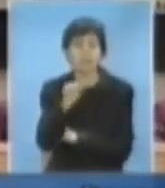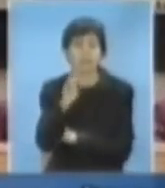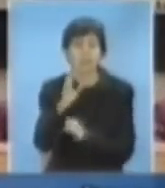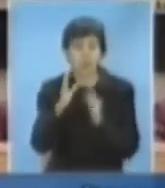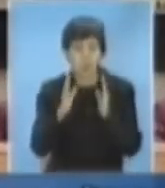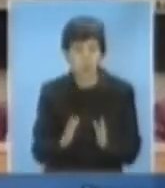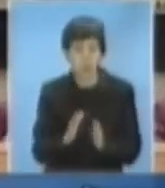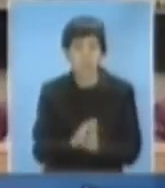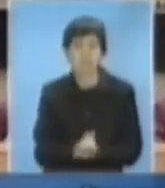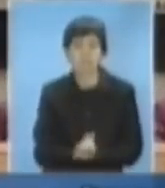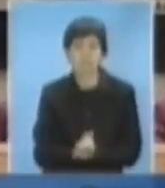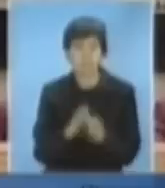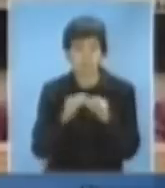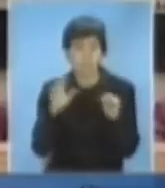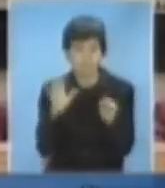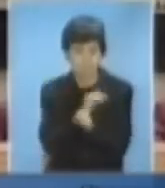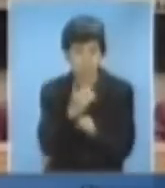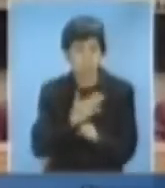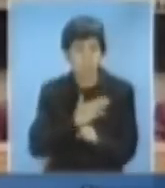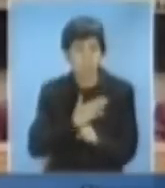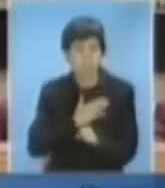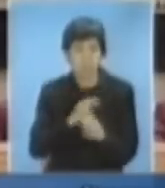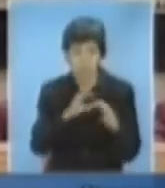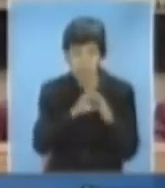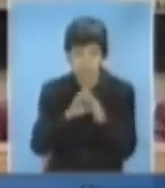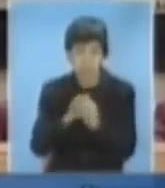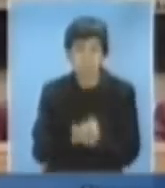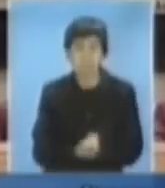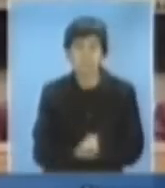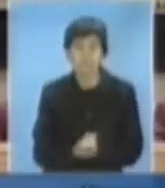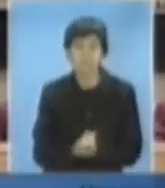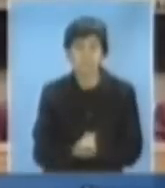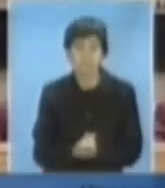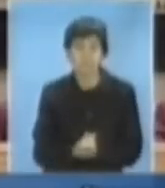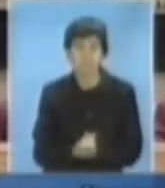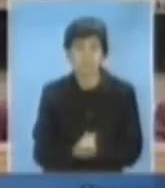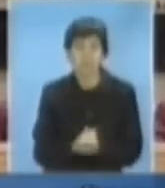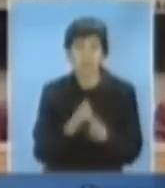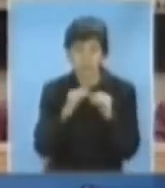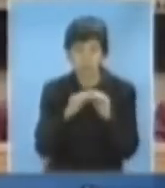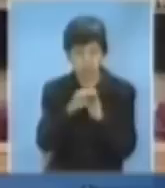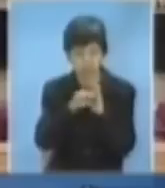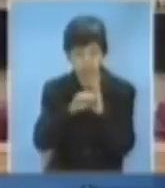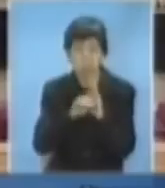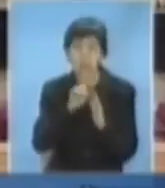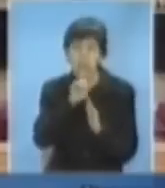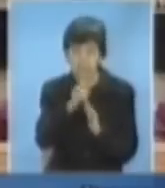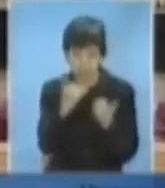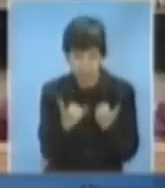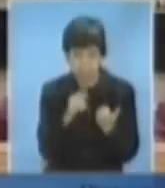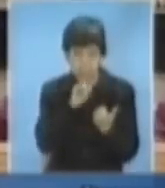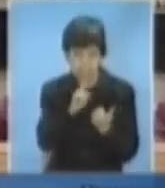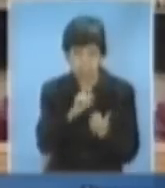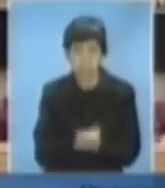ากไม่ถอนจะถือว่ากระทู้นั้นตกไปทำให้ส.ส.ฝ่ายค้านได้ลุกขึ้นยืนประท้วงจนปัญหาส่อเขาบานปล